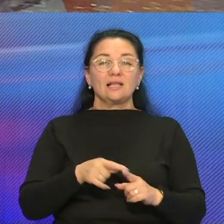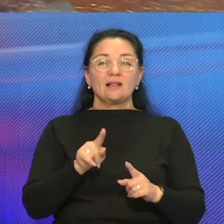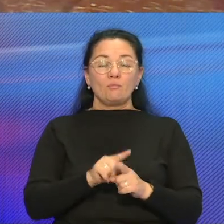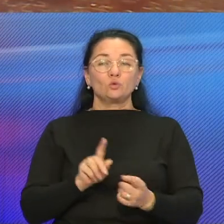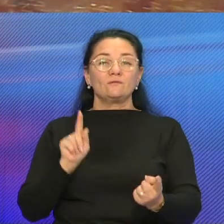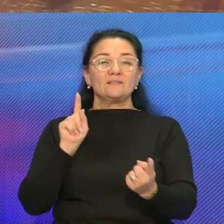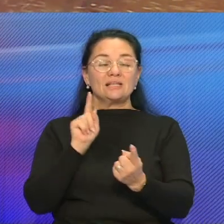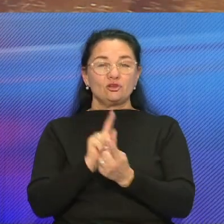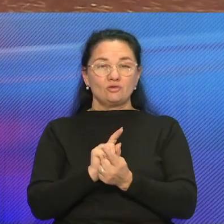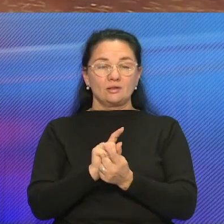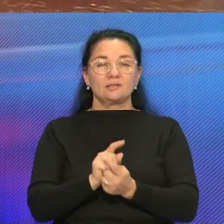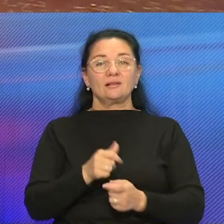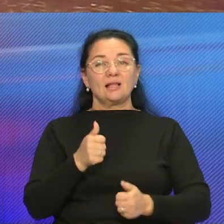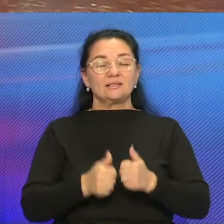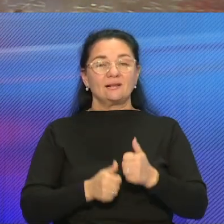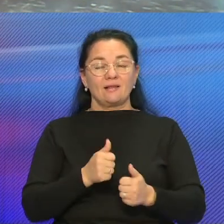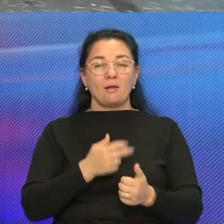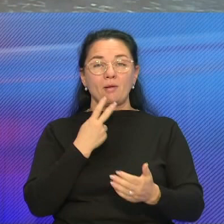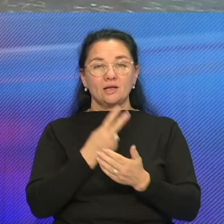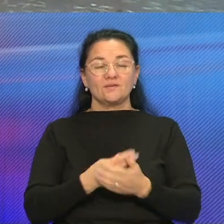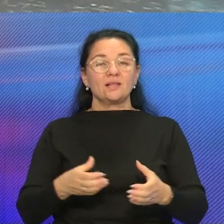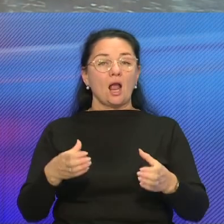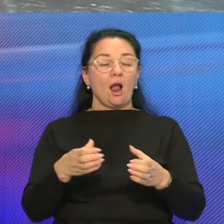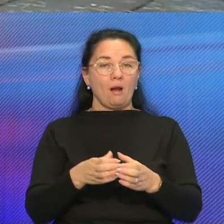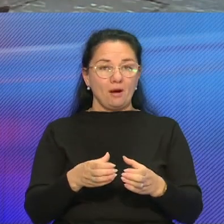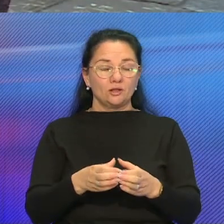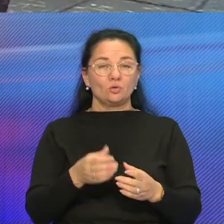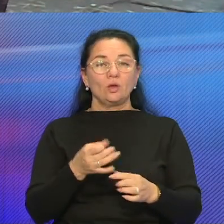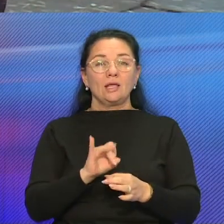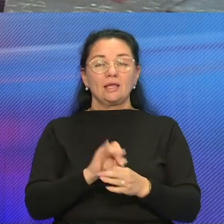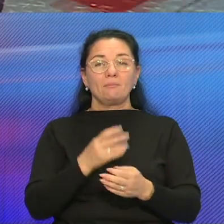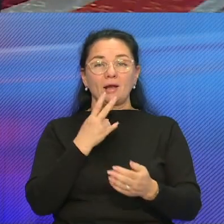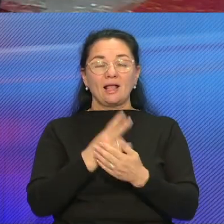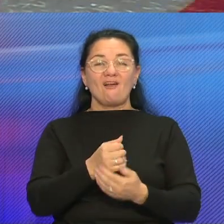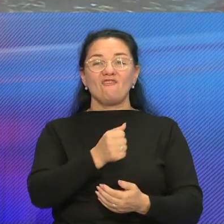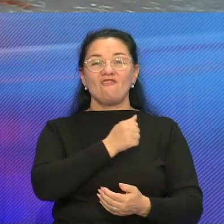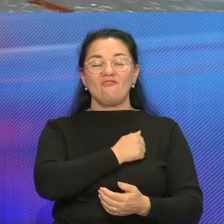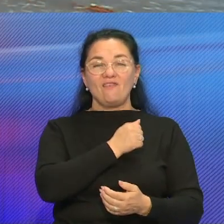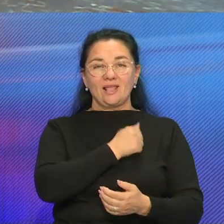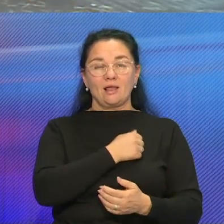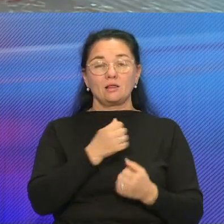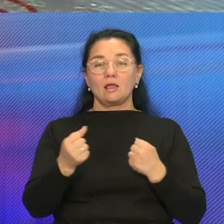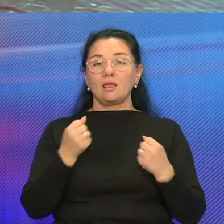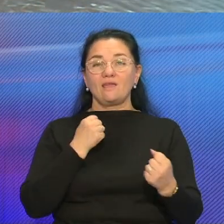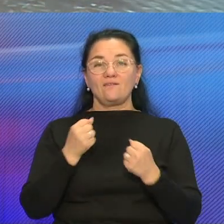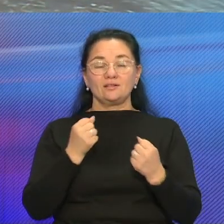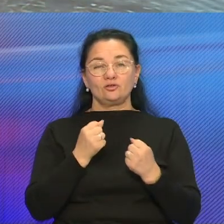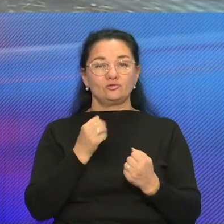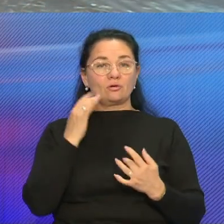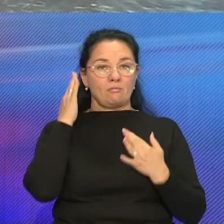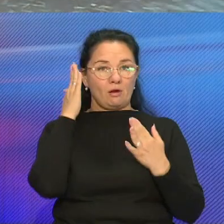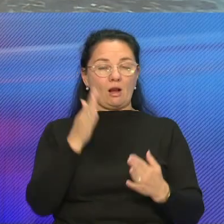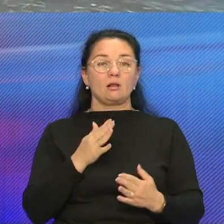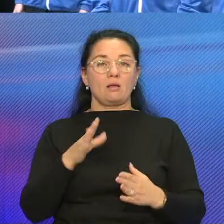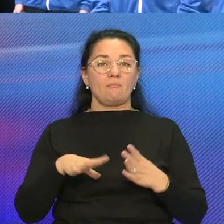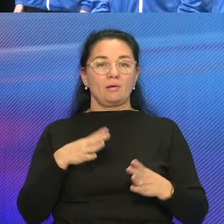баталіях, проявляць камандны дух, дэмонстраваць навыкі военна-прикладной і фізічна-маральна-валявай падрыхтувкі.